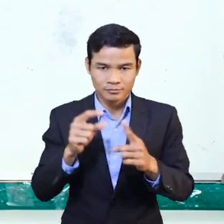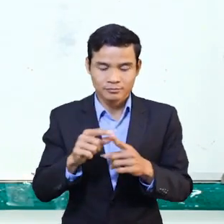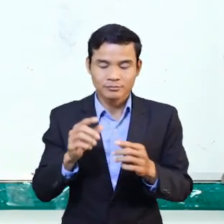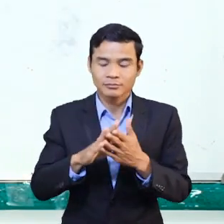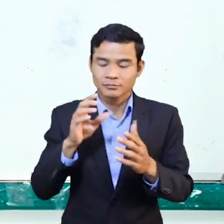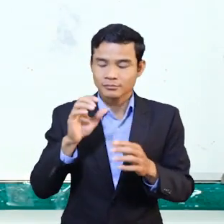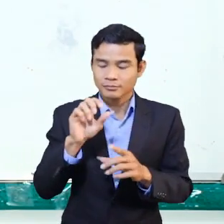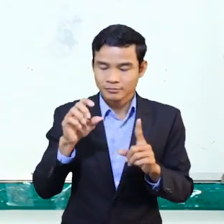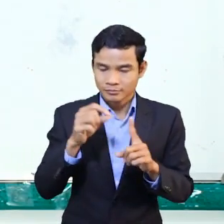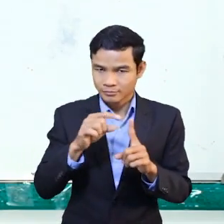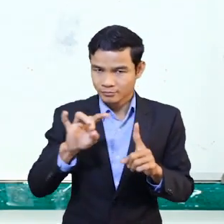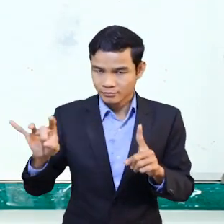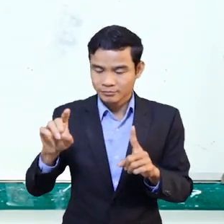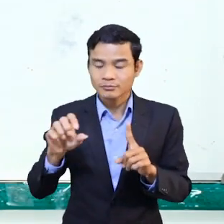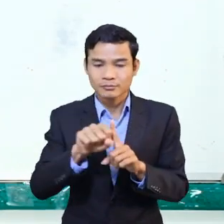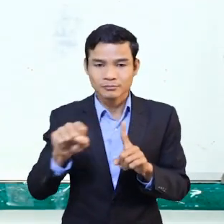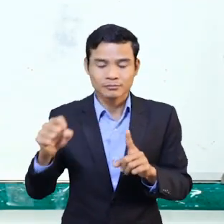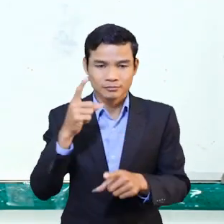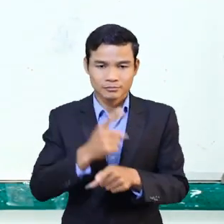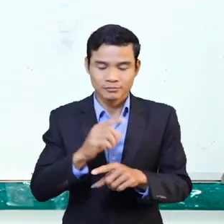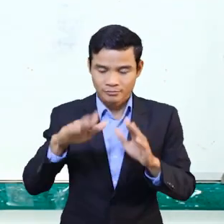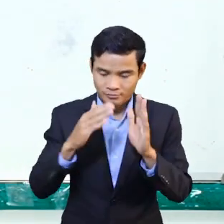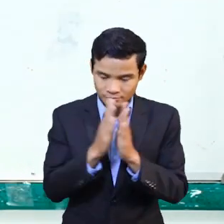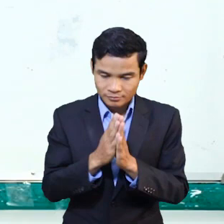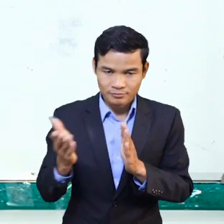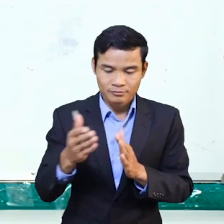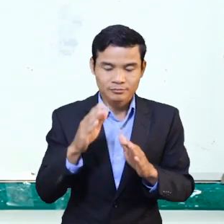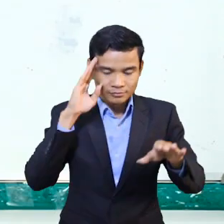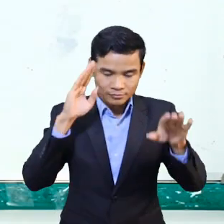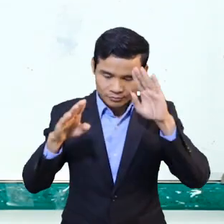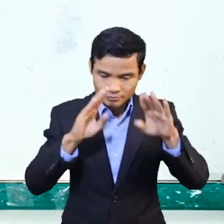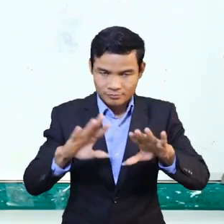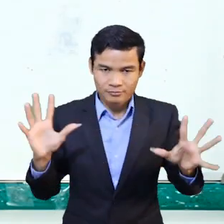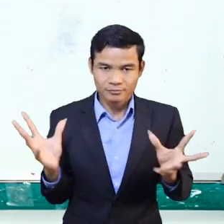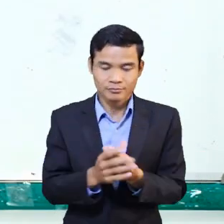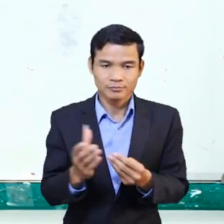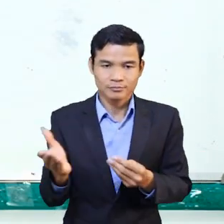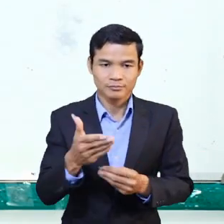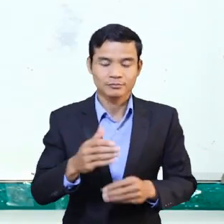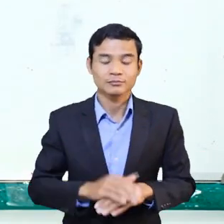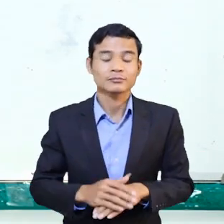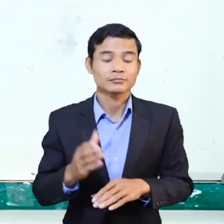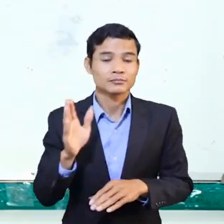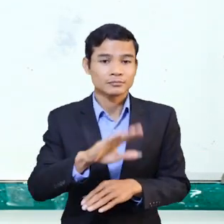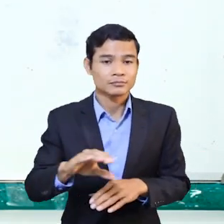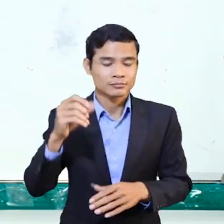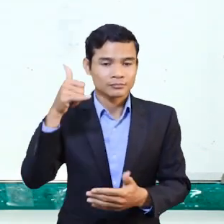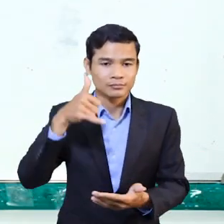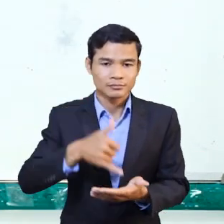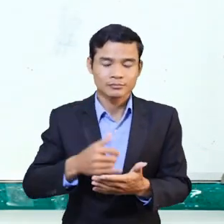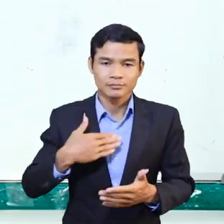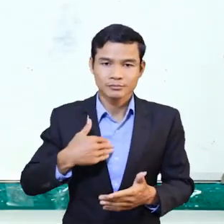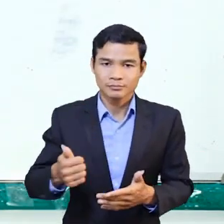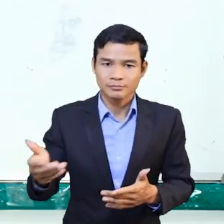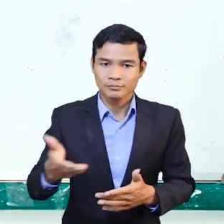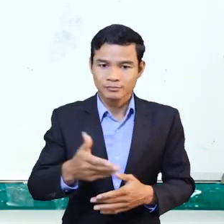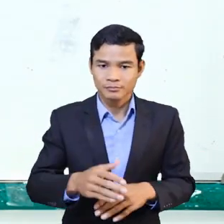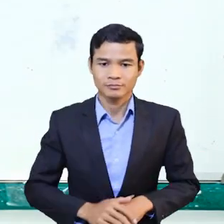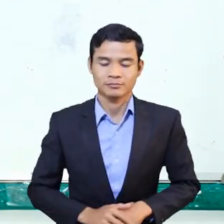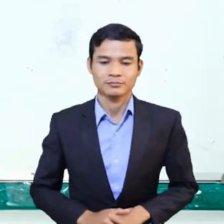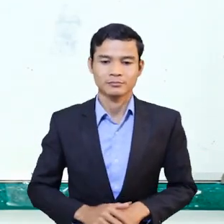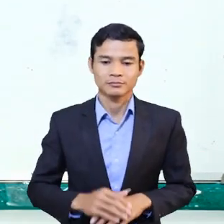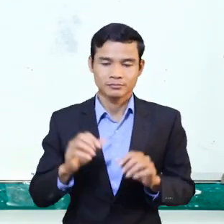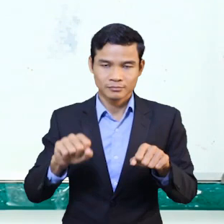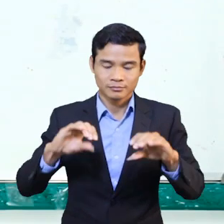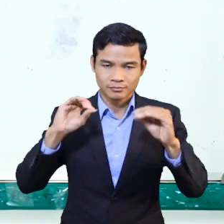tầm trời. Chà, ơ con chân. Chà, xuất sạch con tầng ạc nế. Chà, tất khai này con sọc sạc bài tới con.